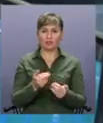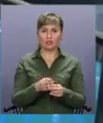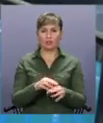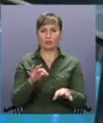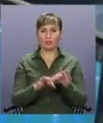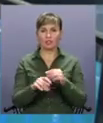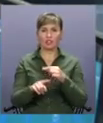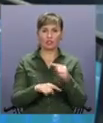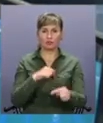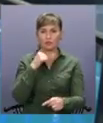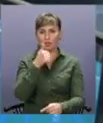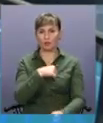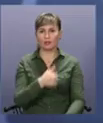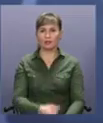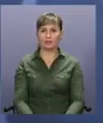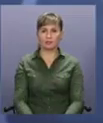со следующего года.